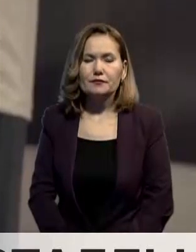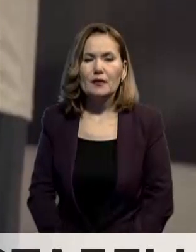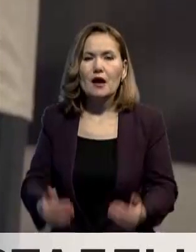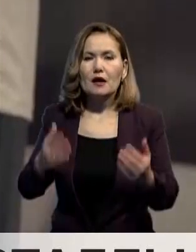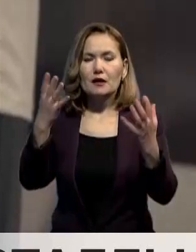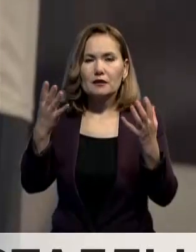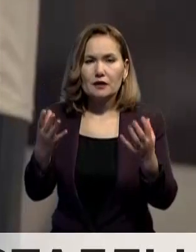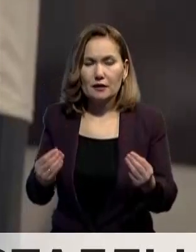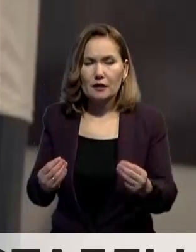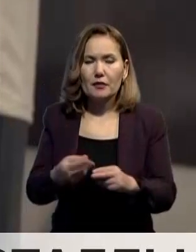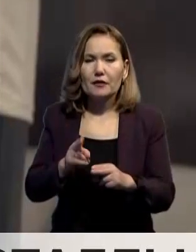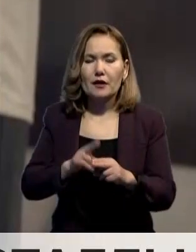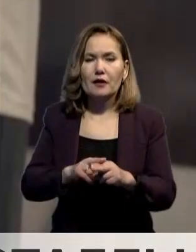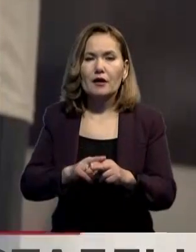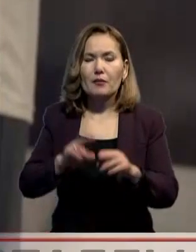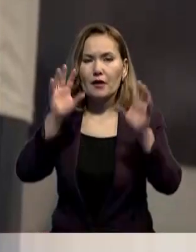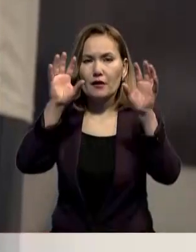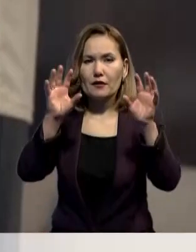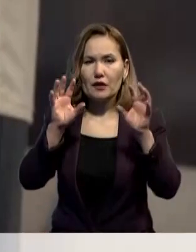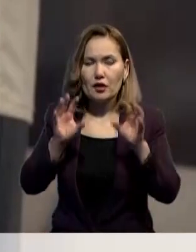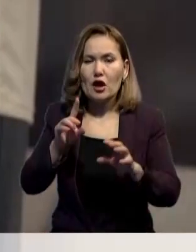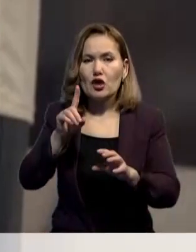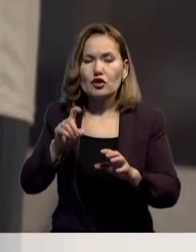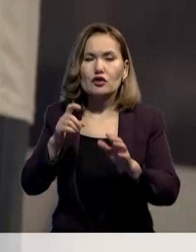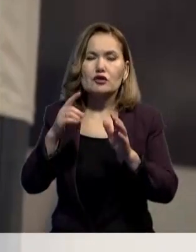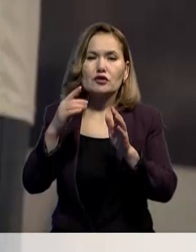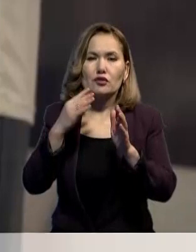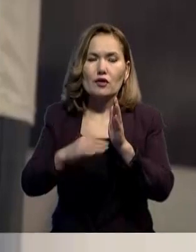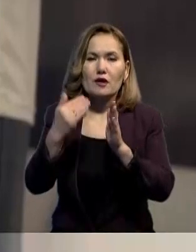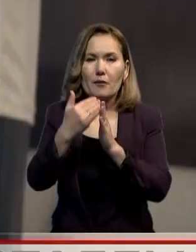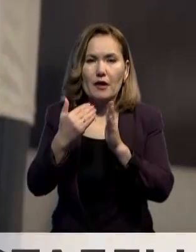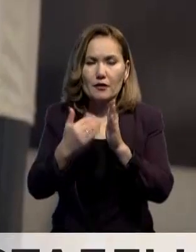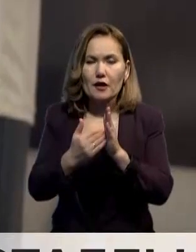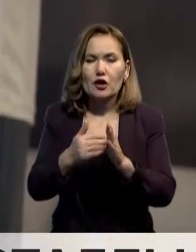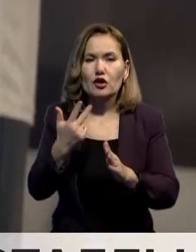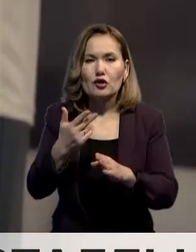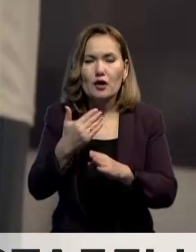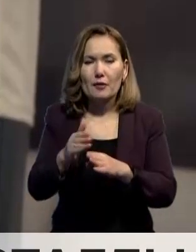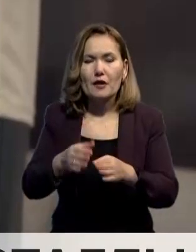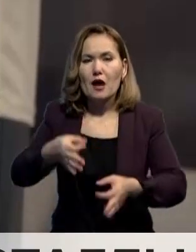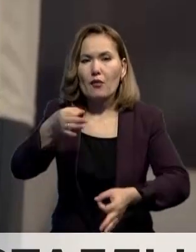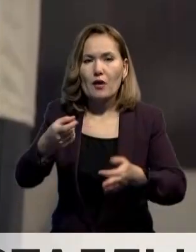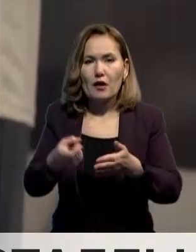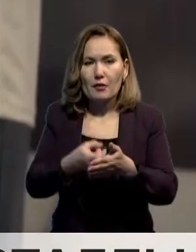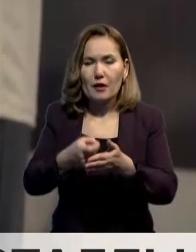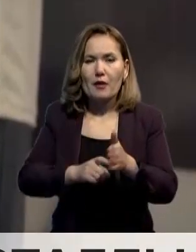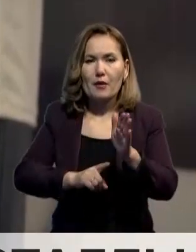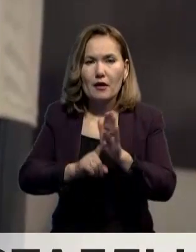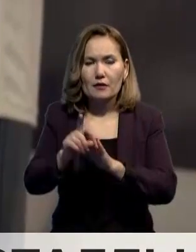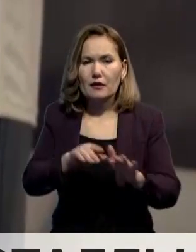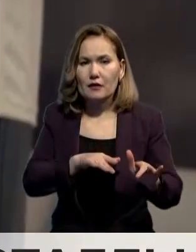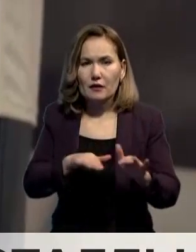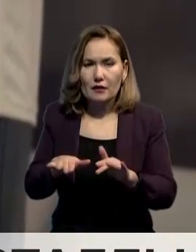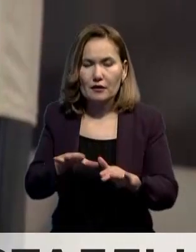Қазіргі уақытта қылмыстық кодексінің 190-шы бабының 3-шы бөлігі 4-шы тармағымен сотқа дейінгі тергеу амалдары